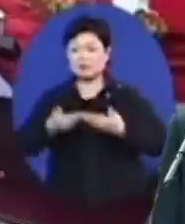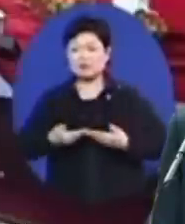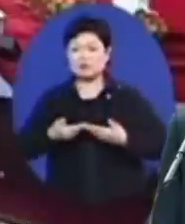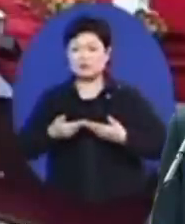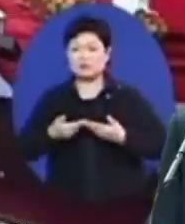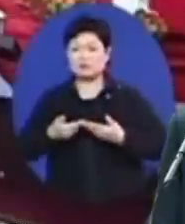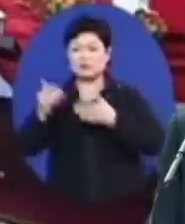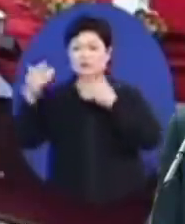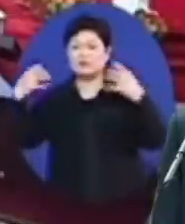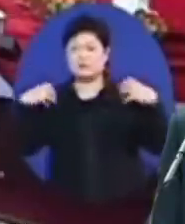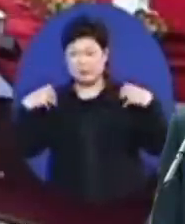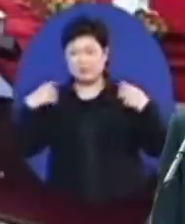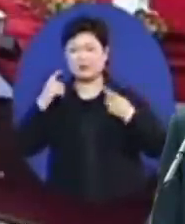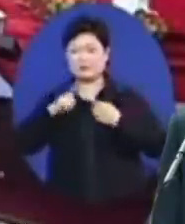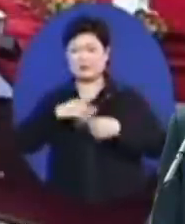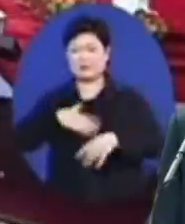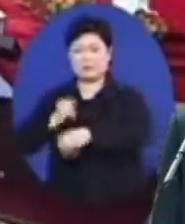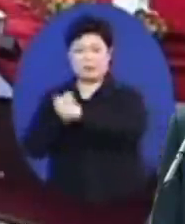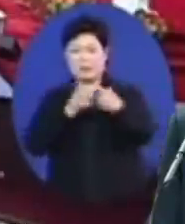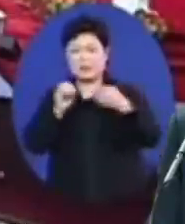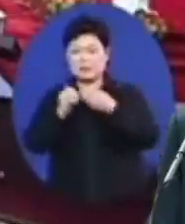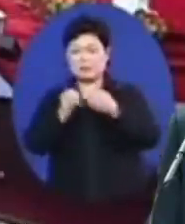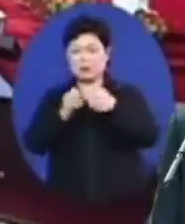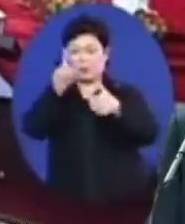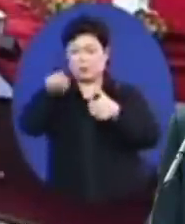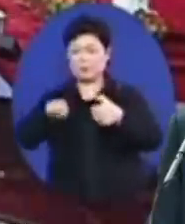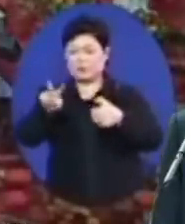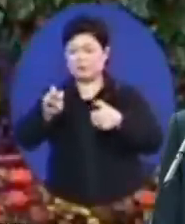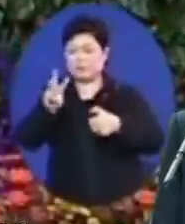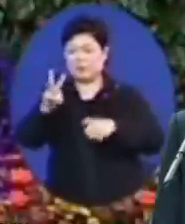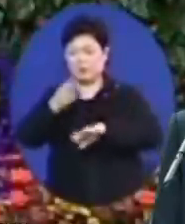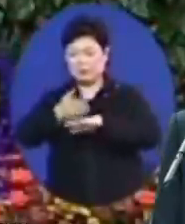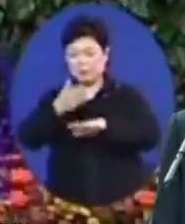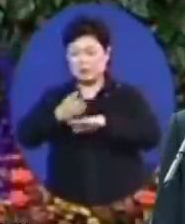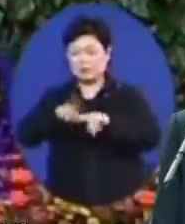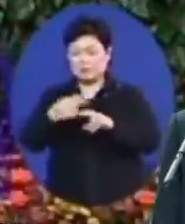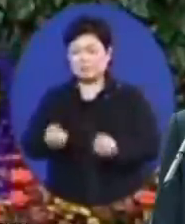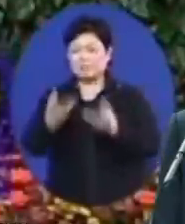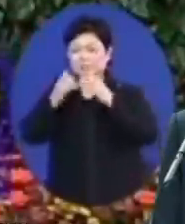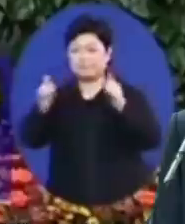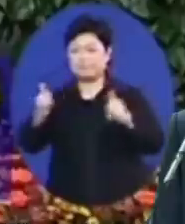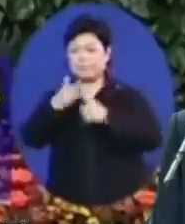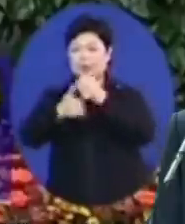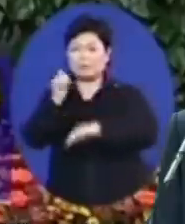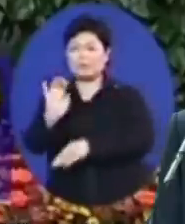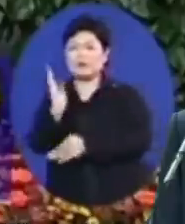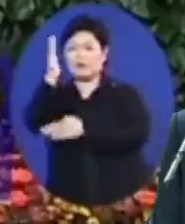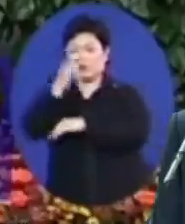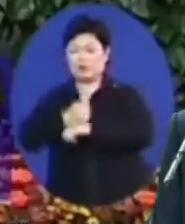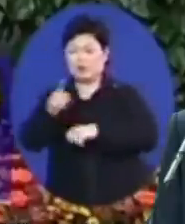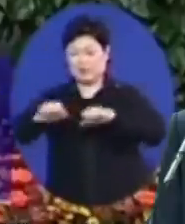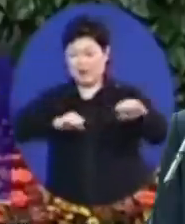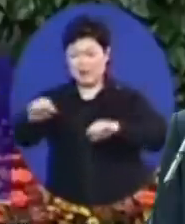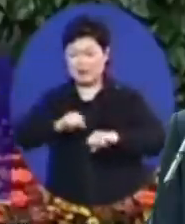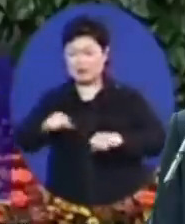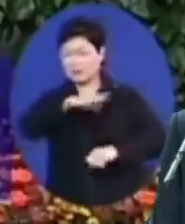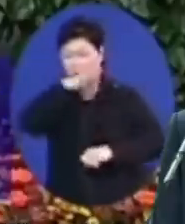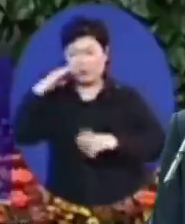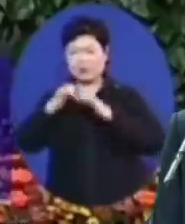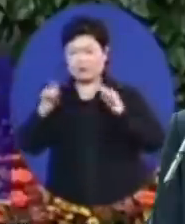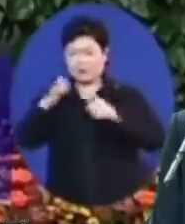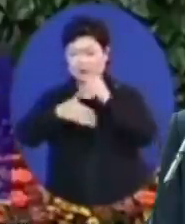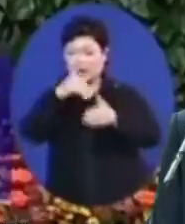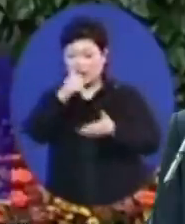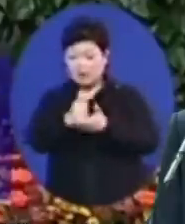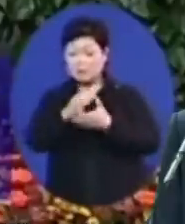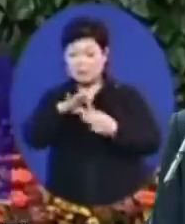주신 사명이라는 것입니다. 시편 50편 23절에 감사로 제사를 드리는 자가 나를 영화롭게 하나니 그 행위를 옳게 하는 자에게 내가